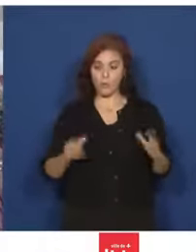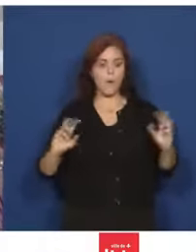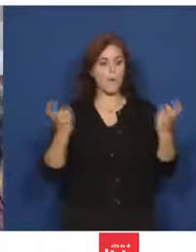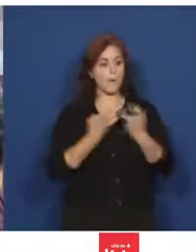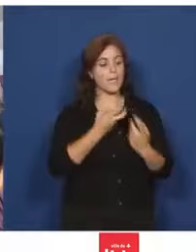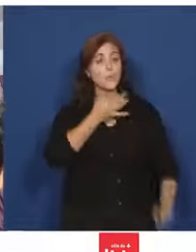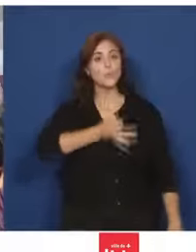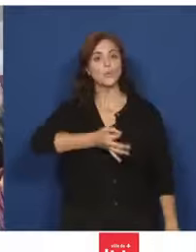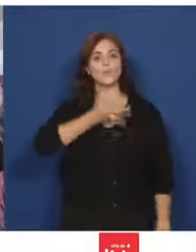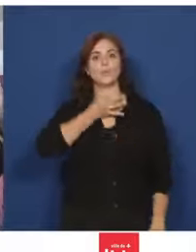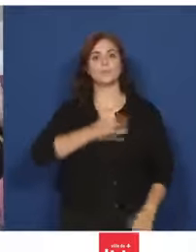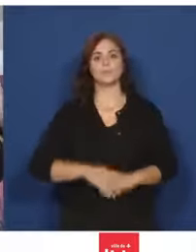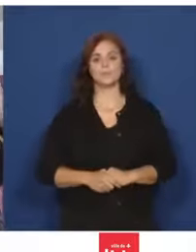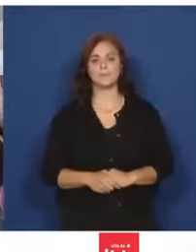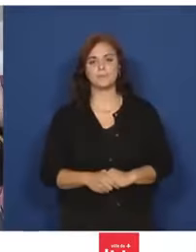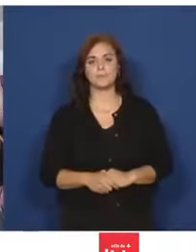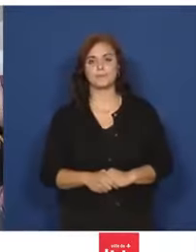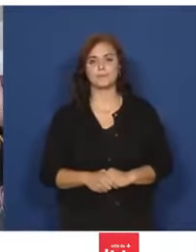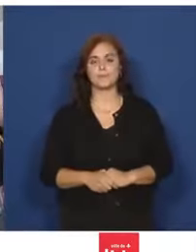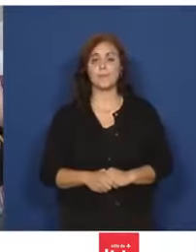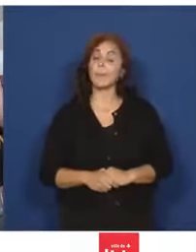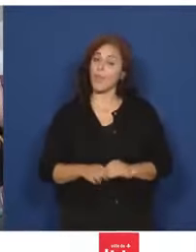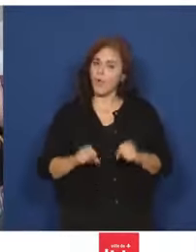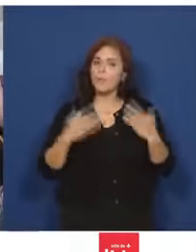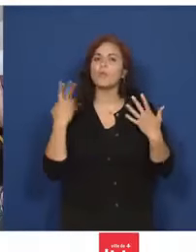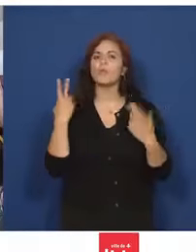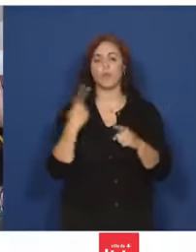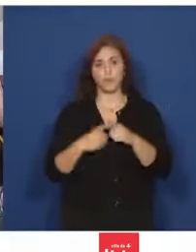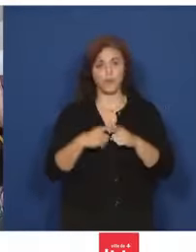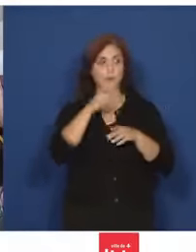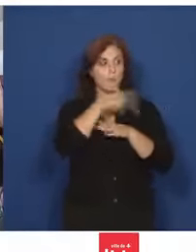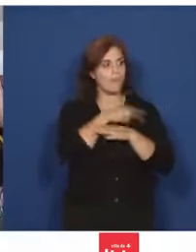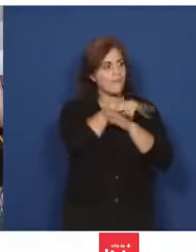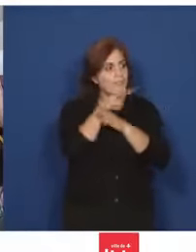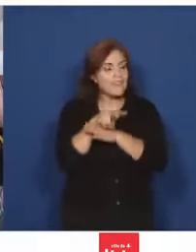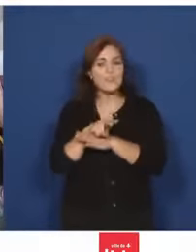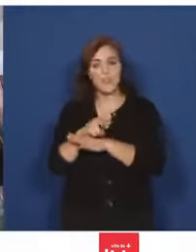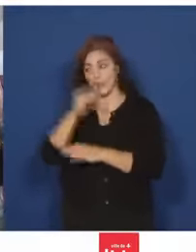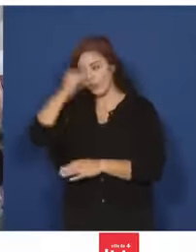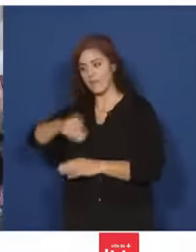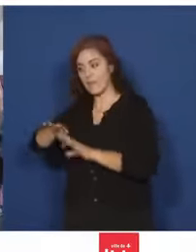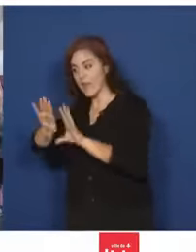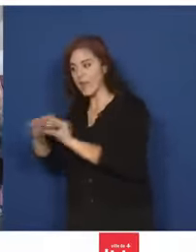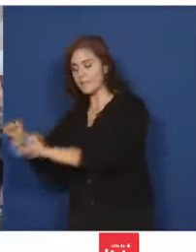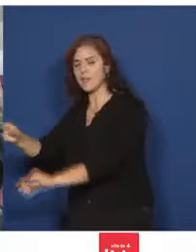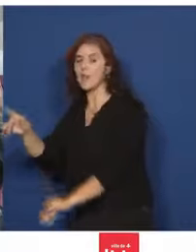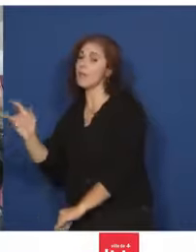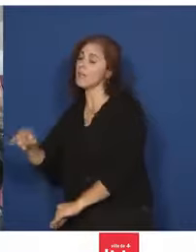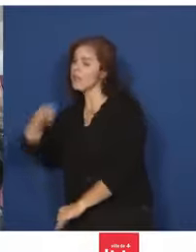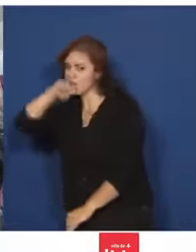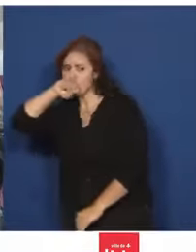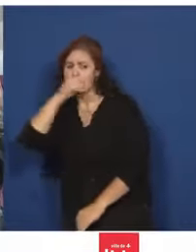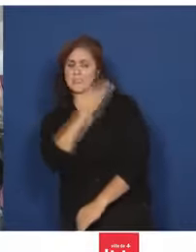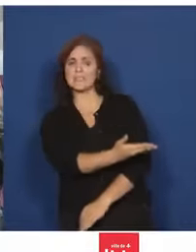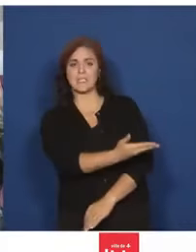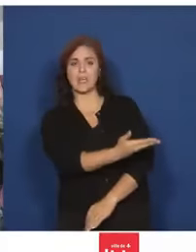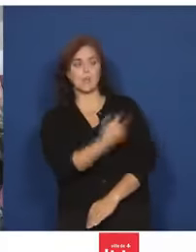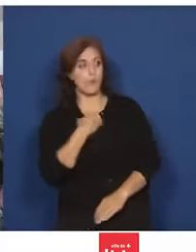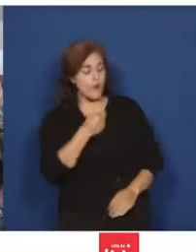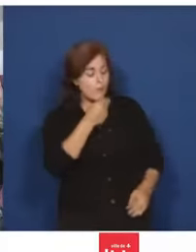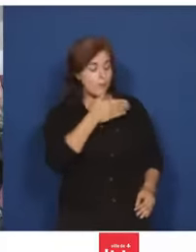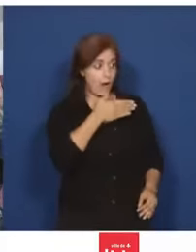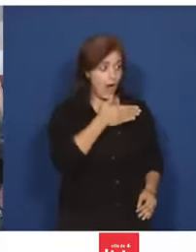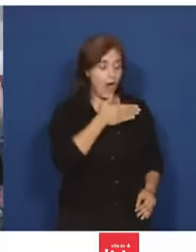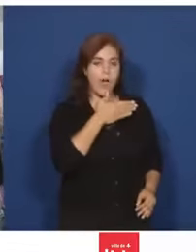explose. Pour avoir visité à plusieurs reprises cet équipement cher aux Lillois, j'ai été frappée de constater que sa